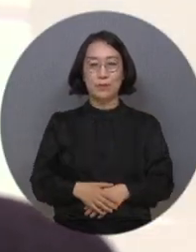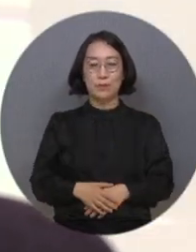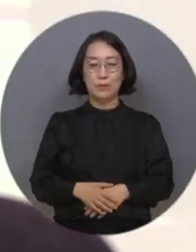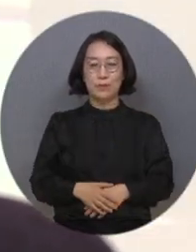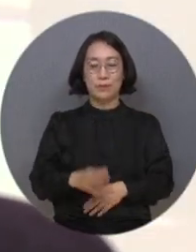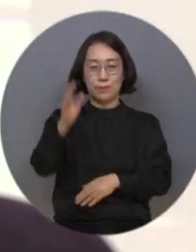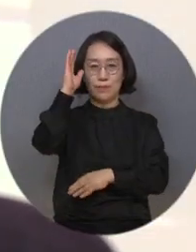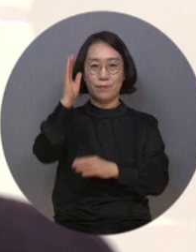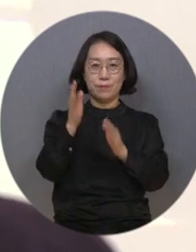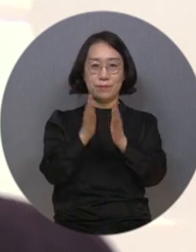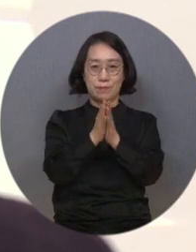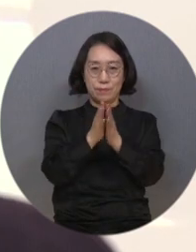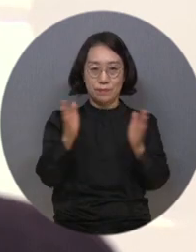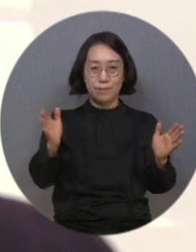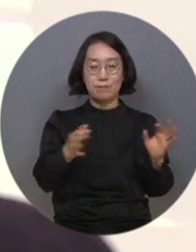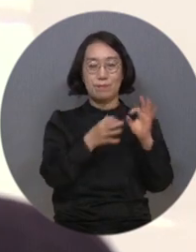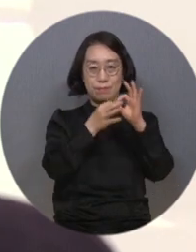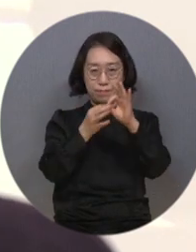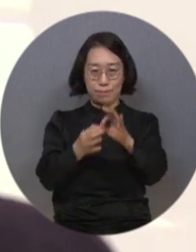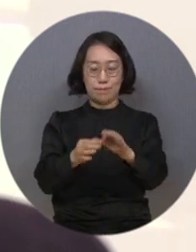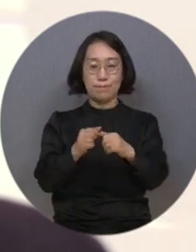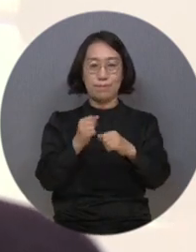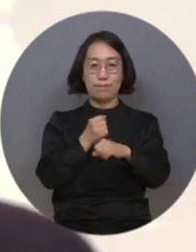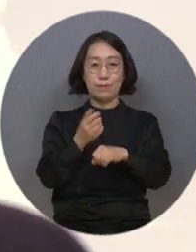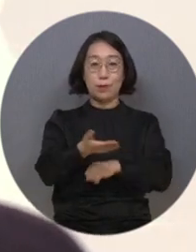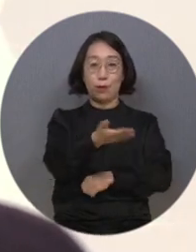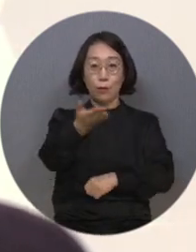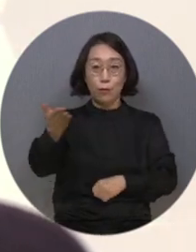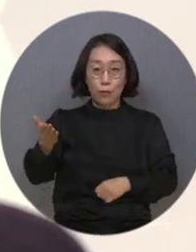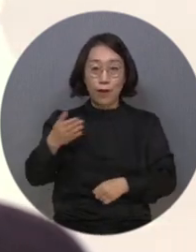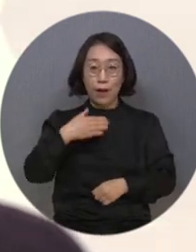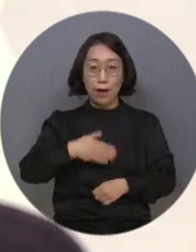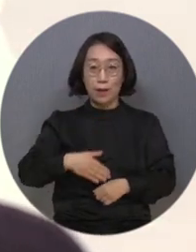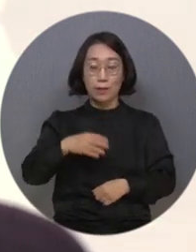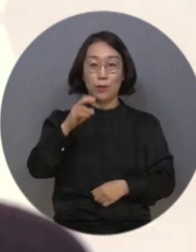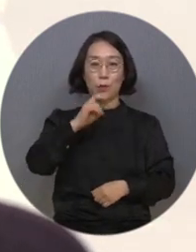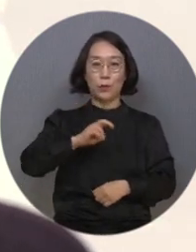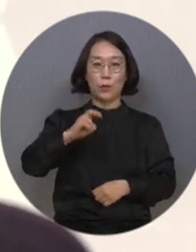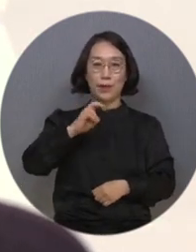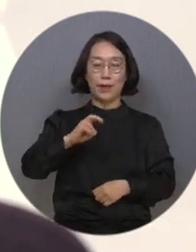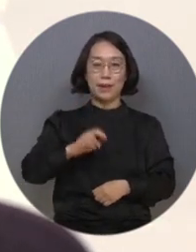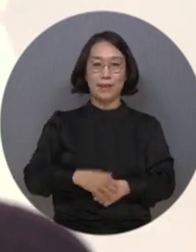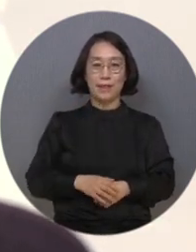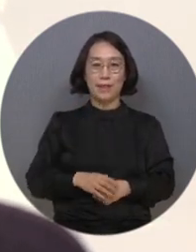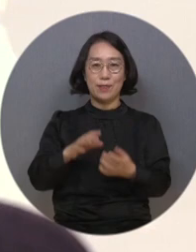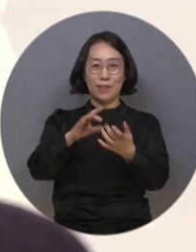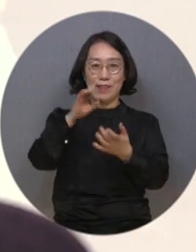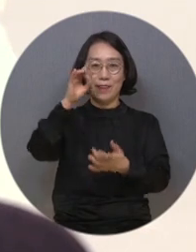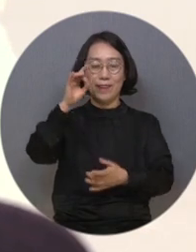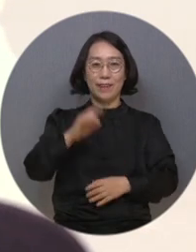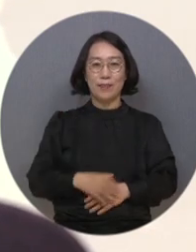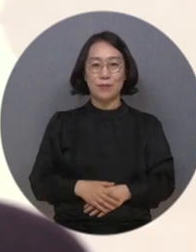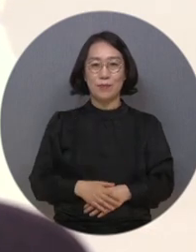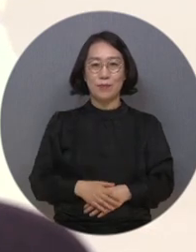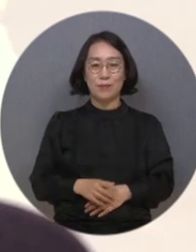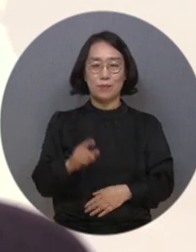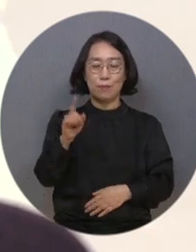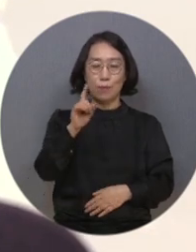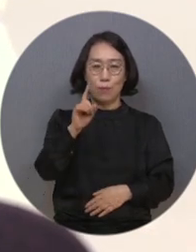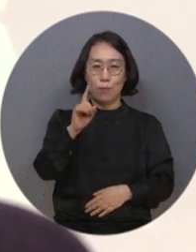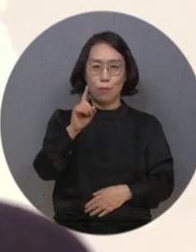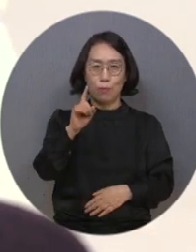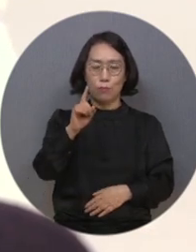강연을 이어가도록 하겠습니다. 여러분들 다 아시는 곡으로 제가 선곡을 했습니다. 뭐 모르는